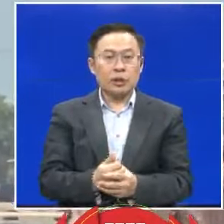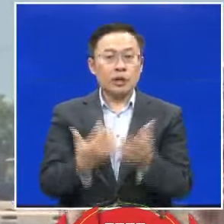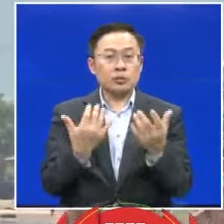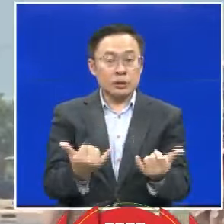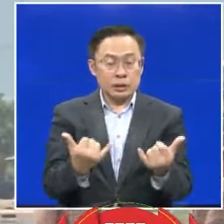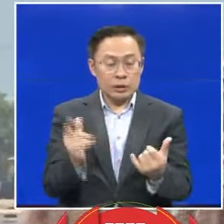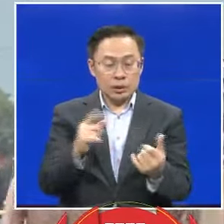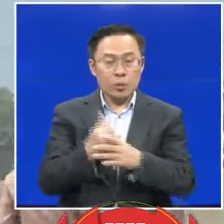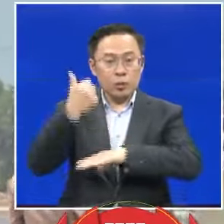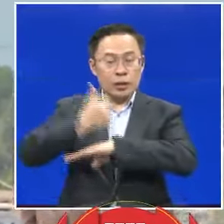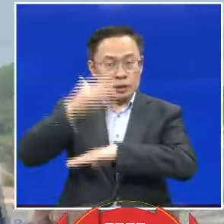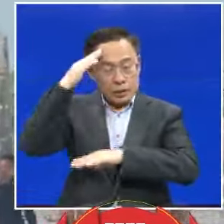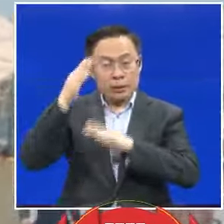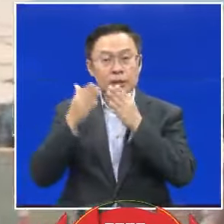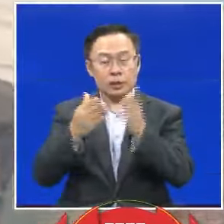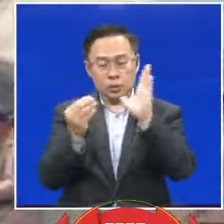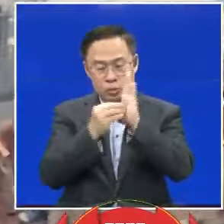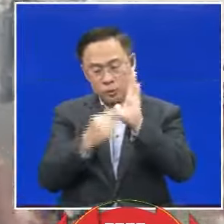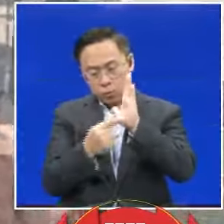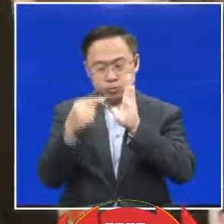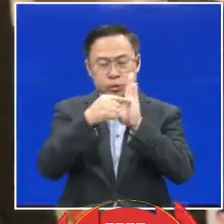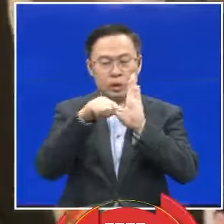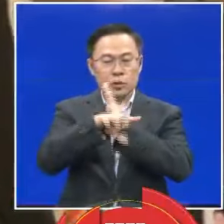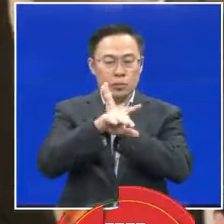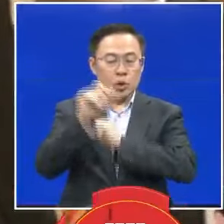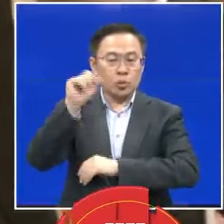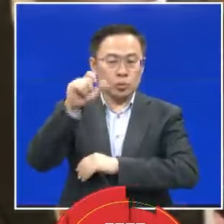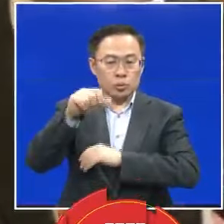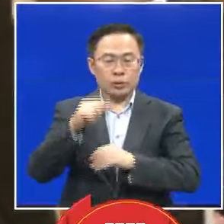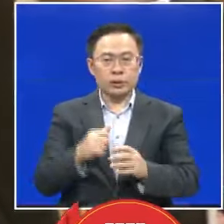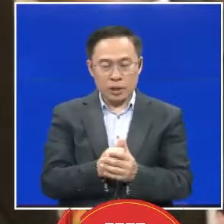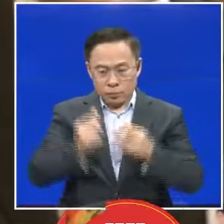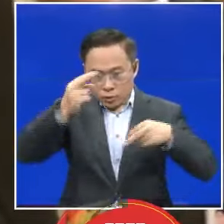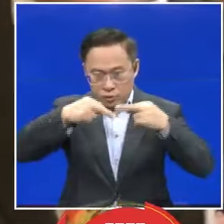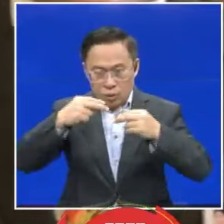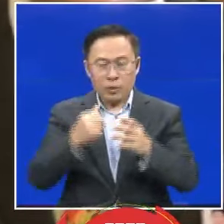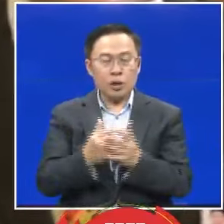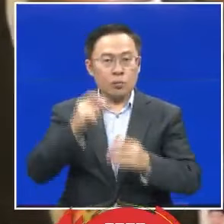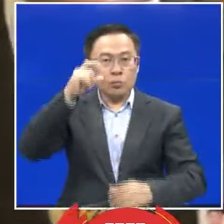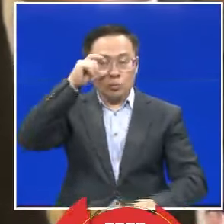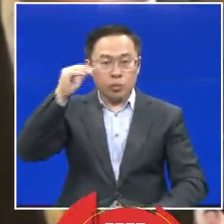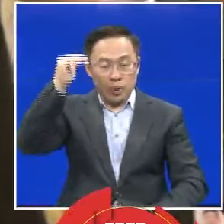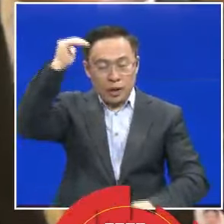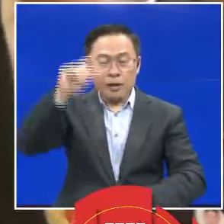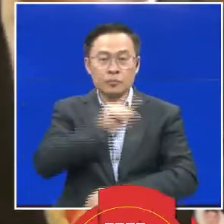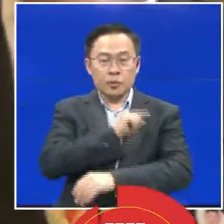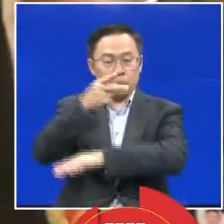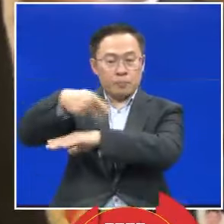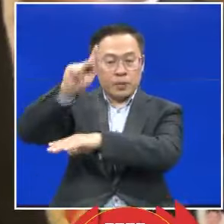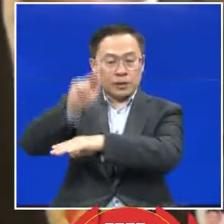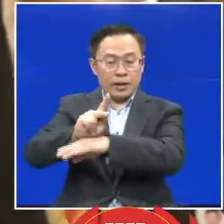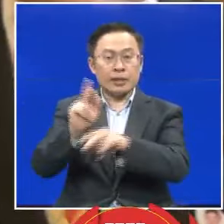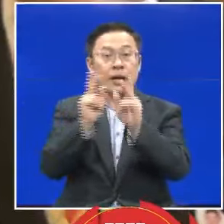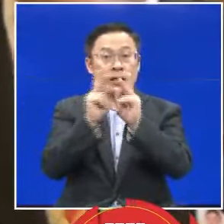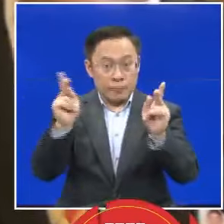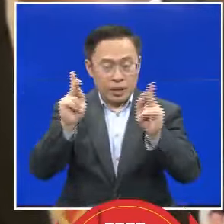านมาคุณผู้ชมคุณรังสิมันต์โรมค่ะส.ส.บัญชีรายชื่อพรรคก้าวไกลในฐานะประธานกมท.ความมั่นคงแห่งรัฐกิจการชายแดนไ